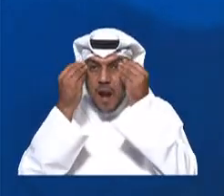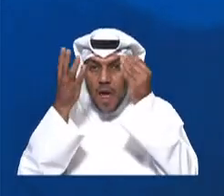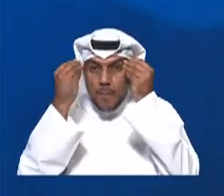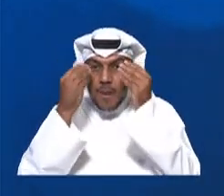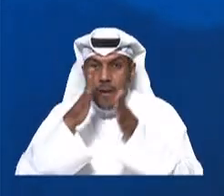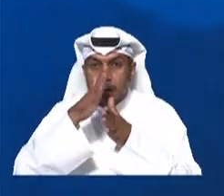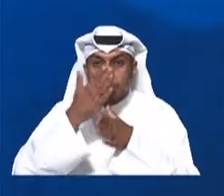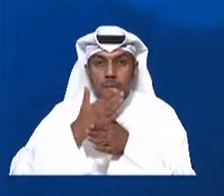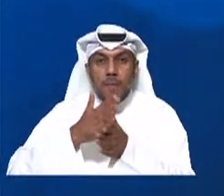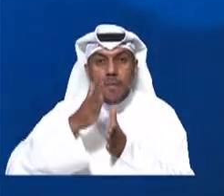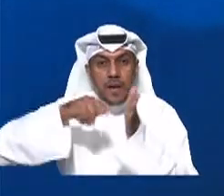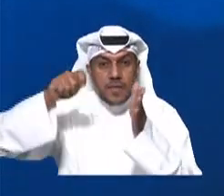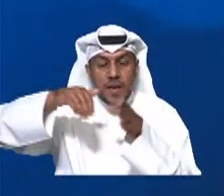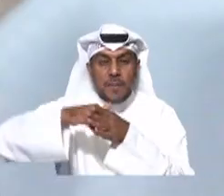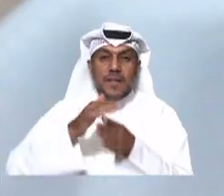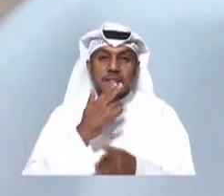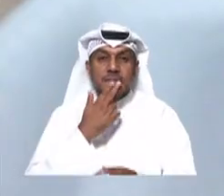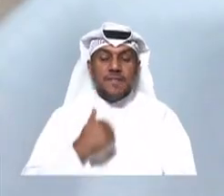نزيهة.